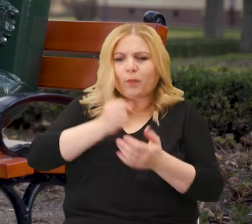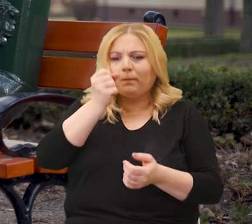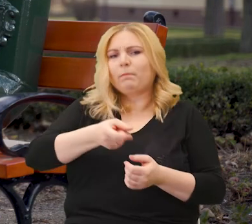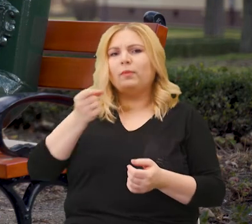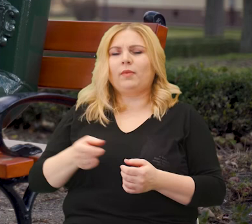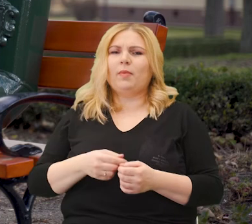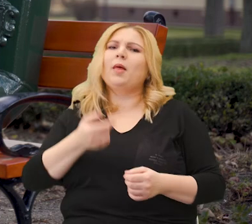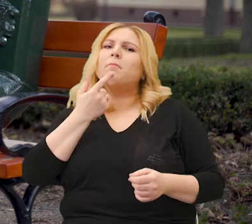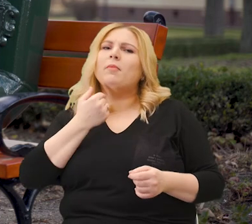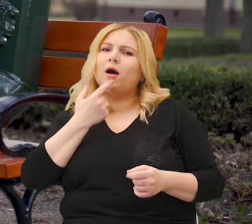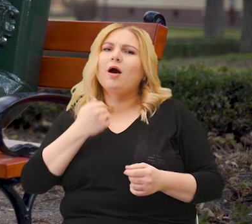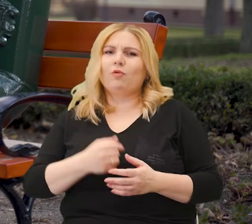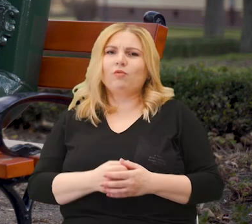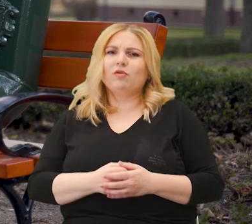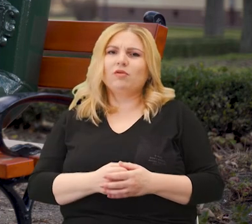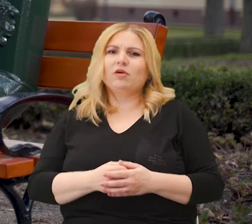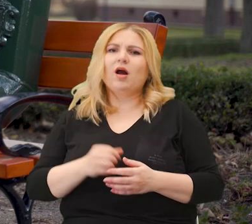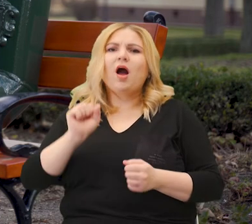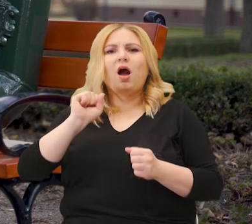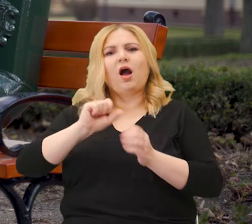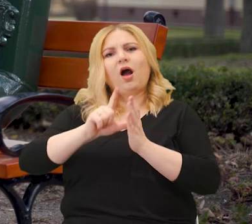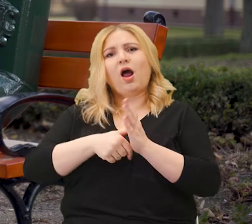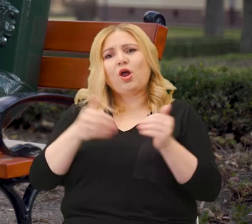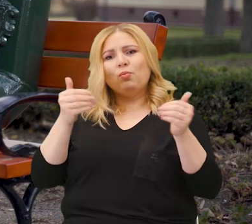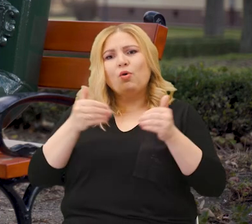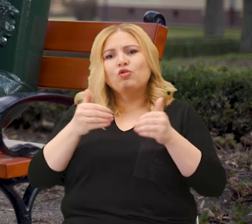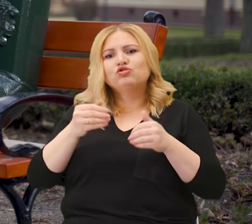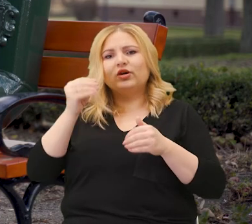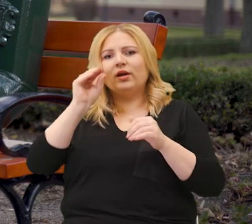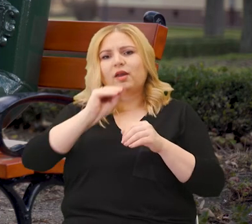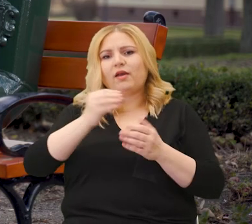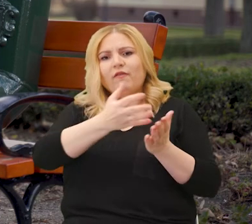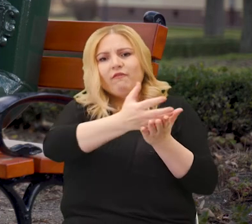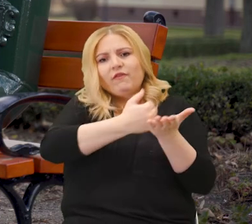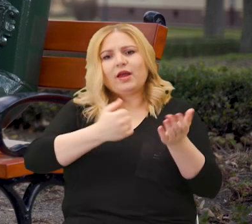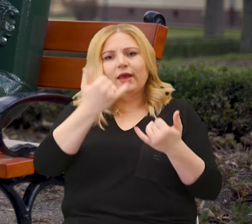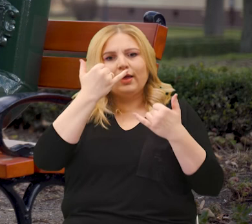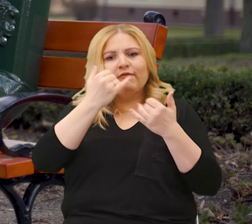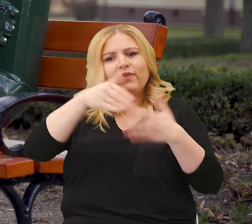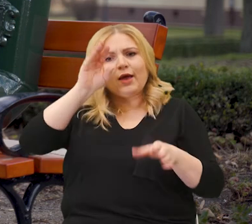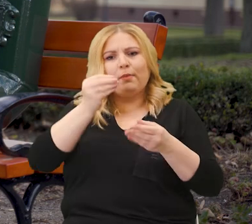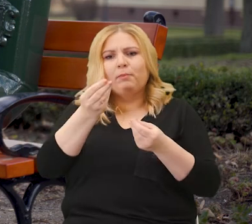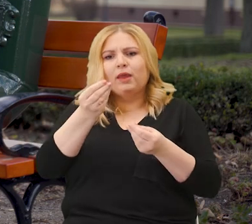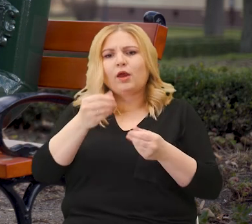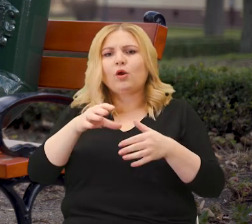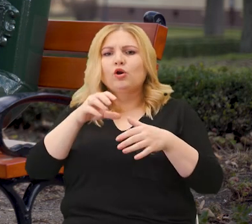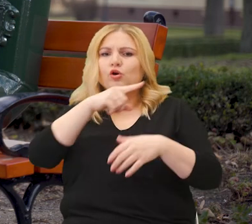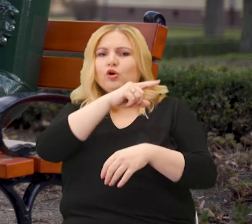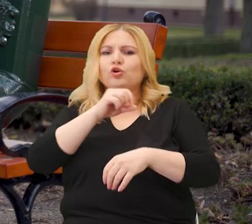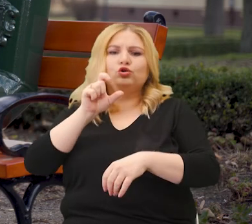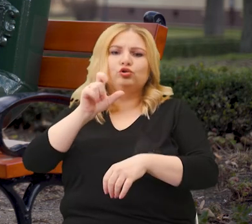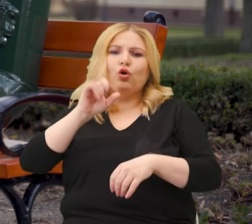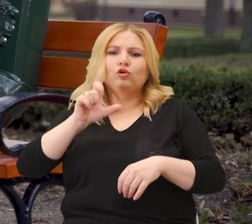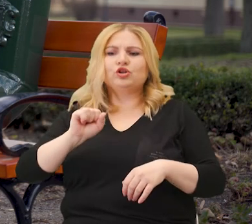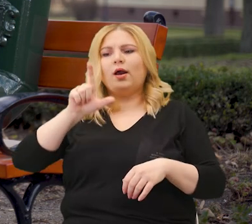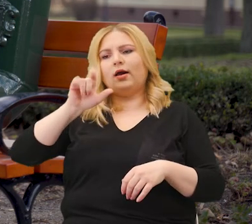Każdemu po jednym, naganiał Tomcio. I teraz trochę tych drobnych. Mało tego, stwierdziła Romcia. Może byśmy wzięli więcej od cioci Lili. Ona